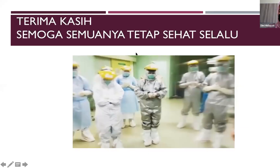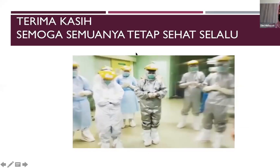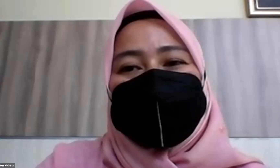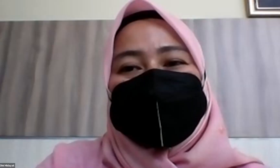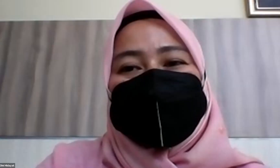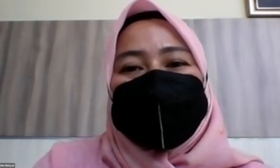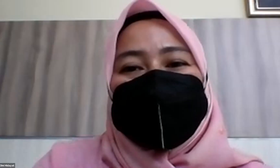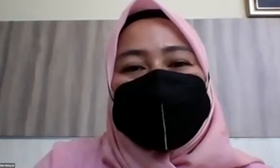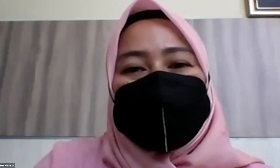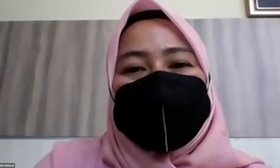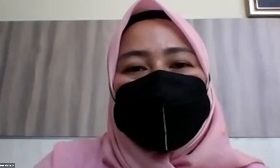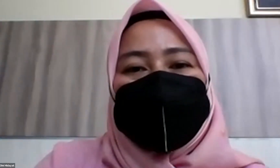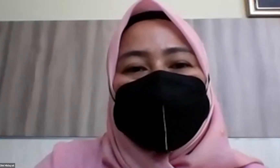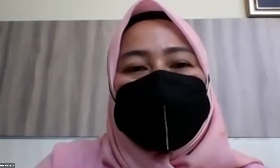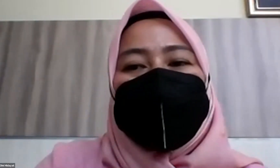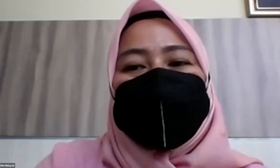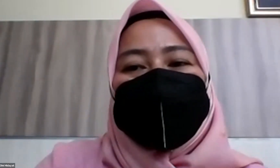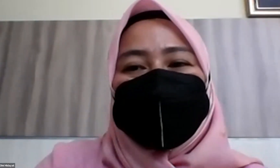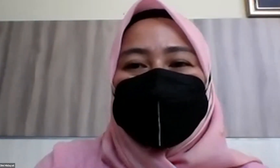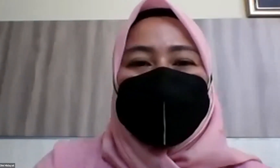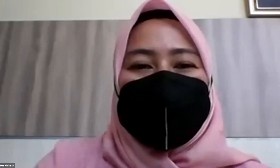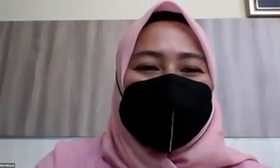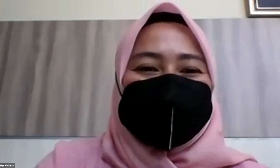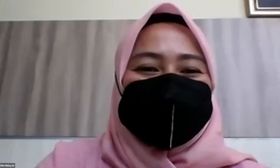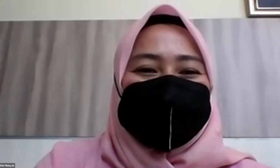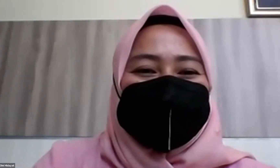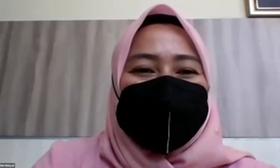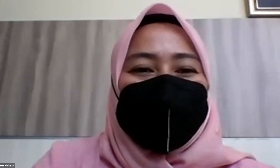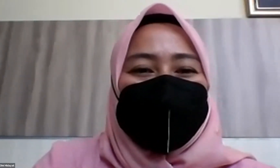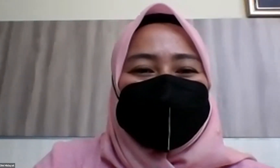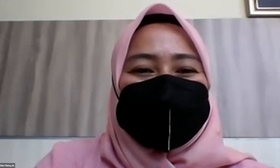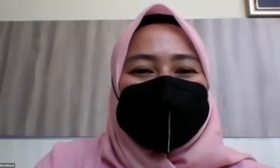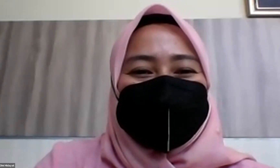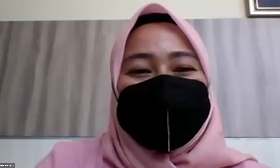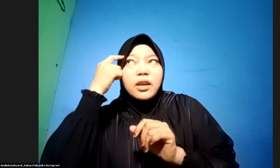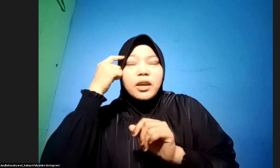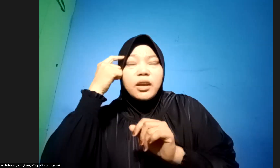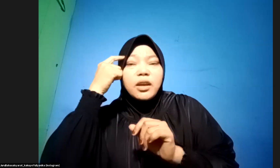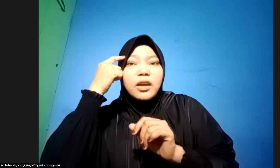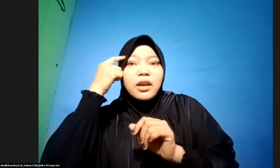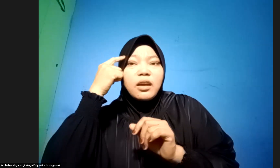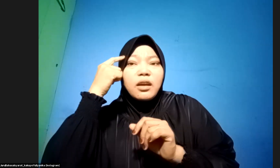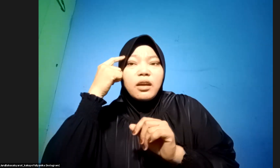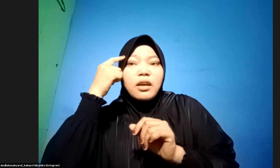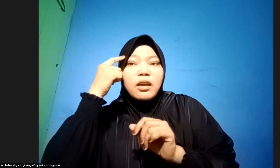ya, dicek itu ternyata dia negatif. Coba bayangkan, apa sebesar itu ingin